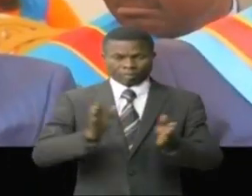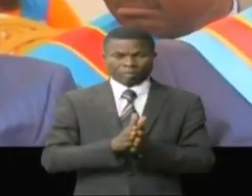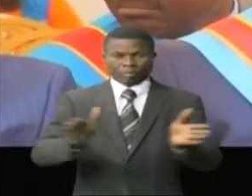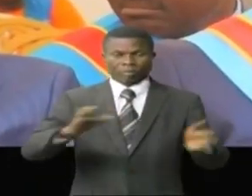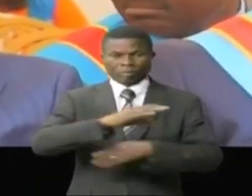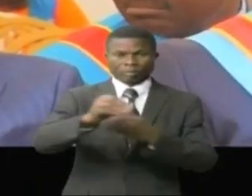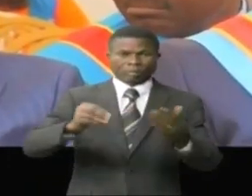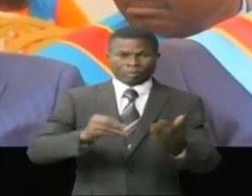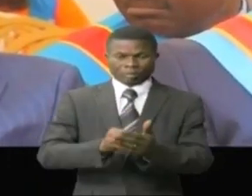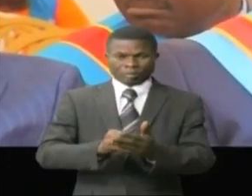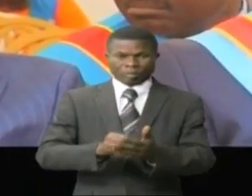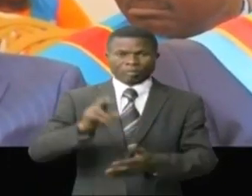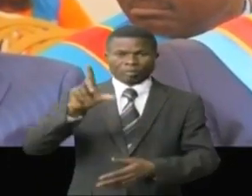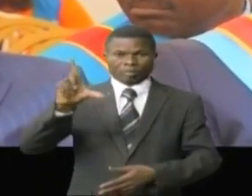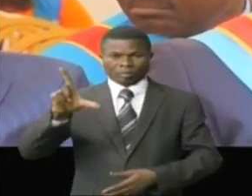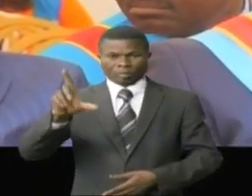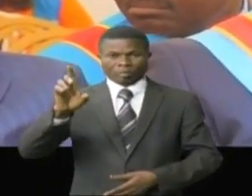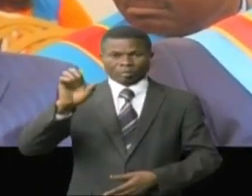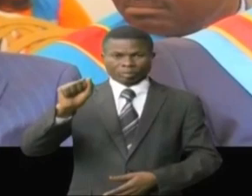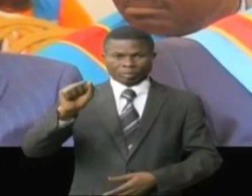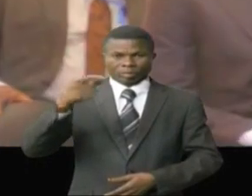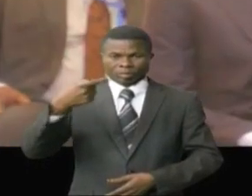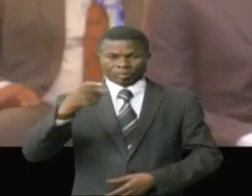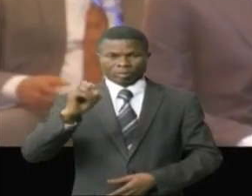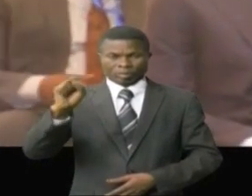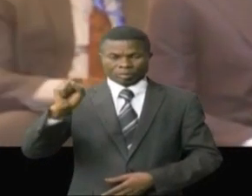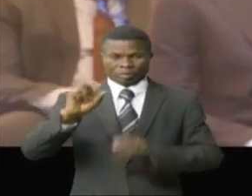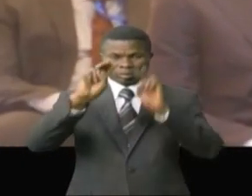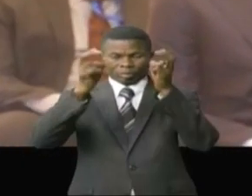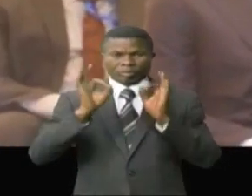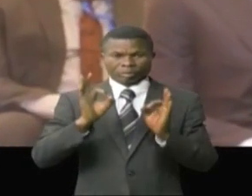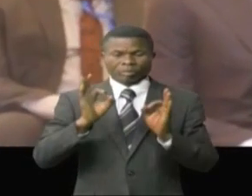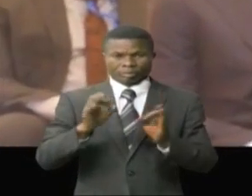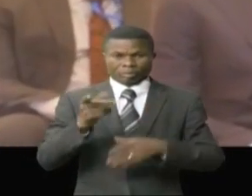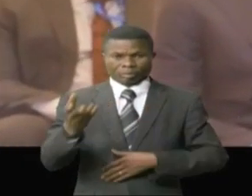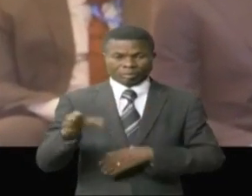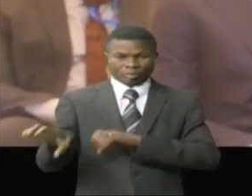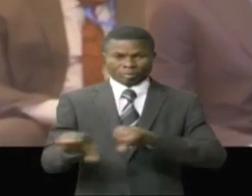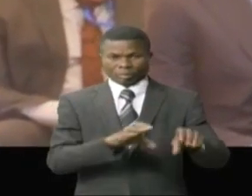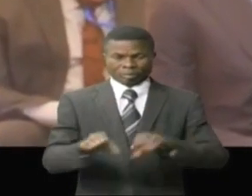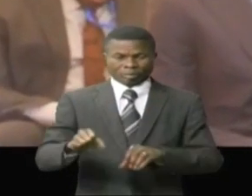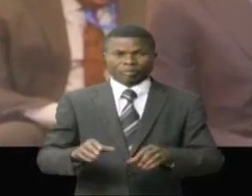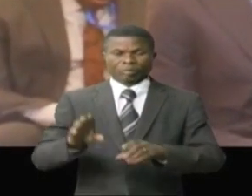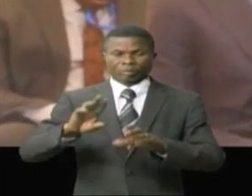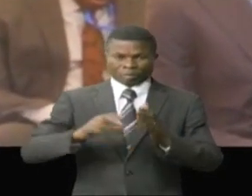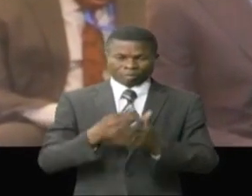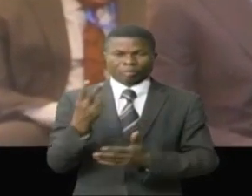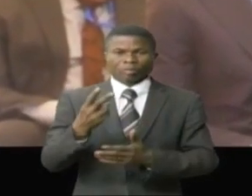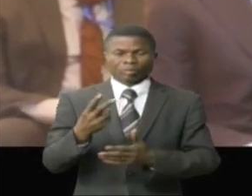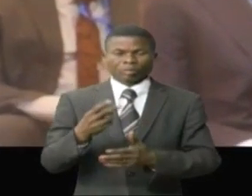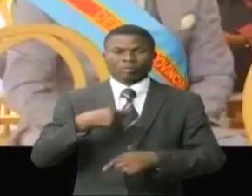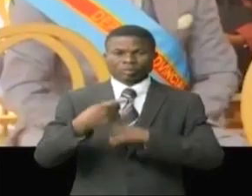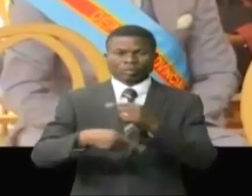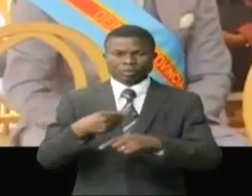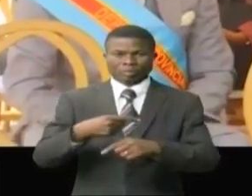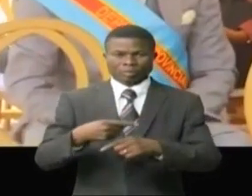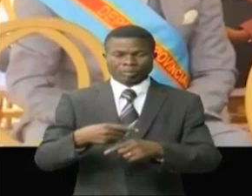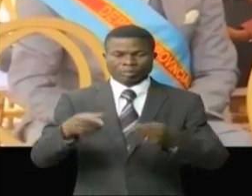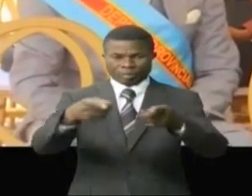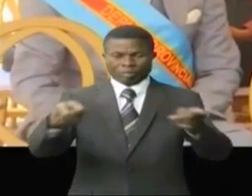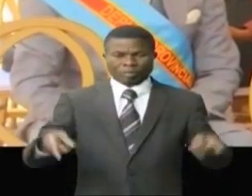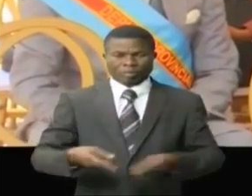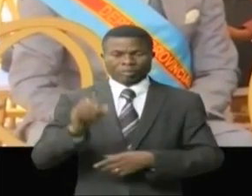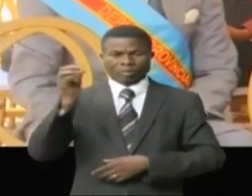centre des négoces dans la nouvelle cité de Moussompo, une cérémonie couplée au lancement du premier salon